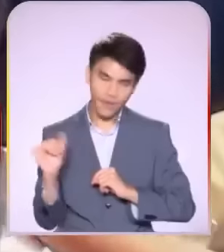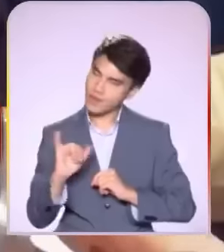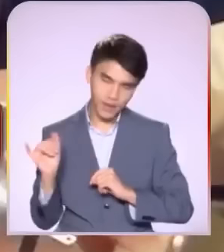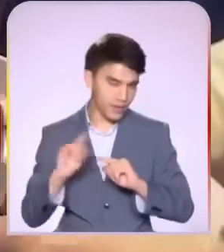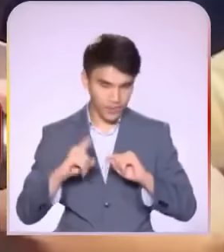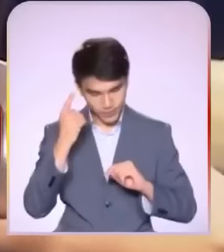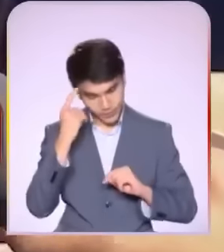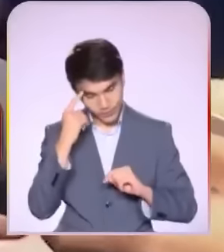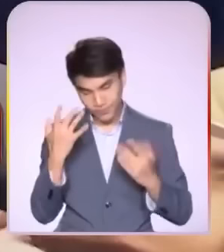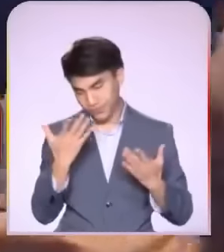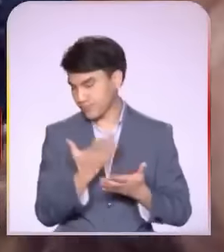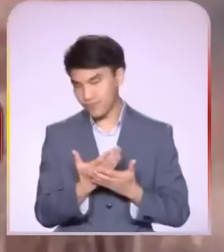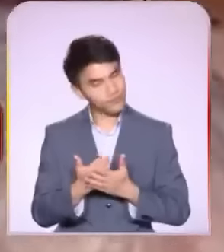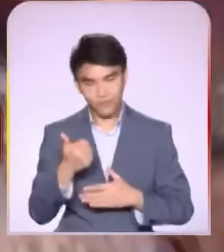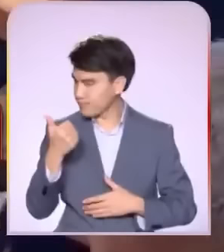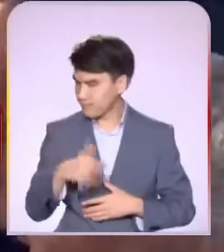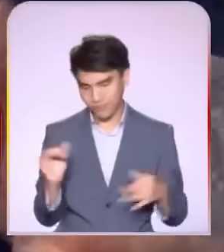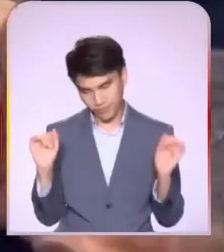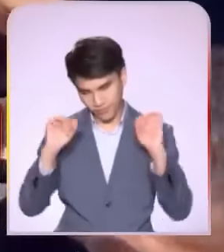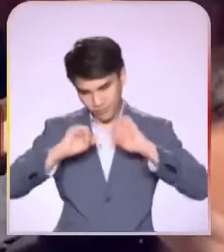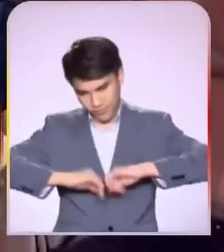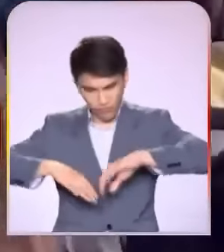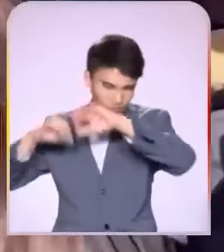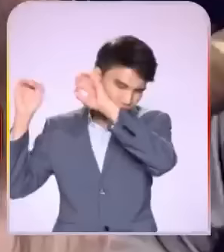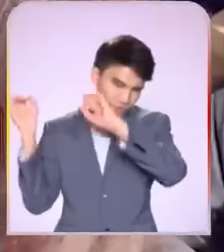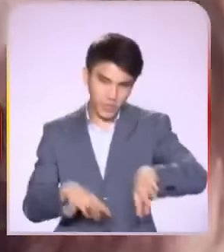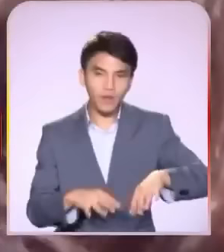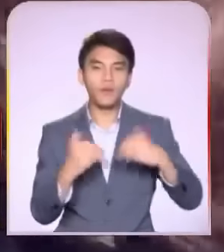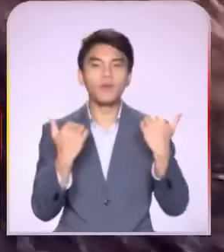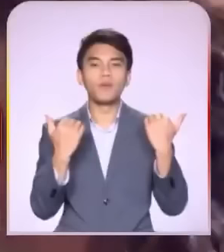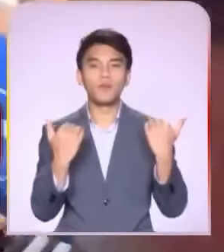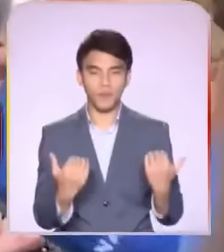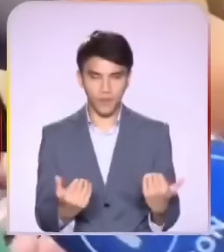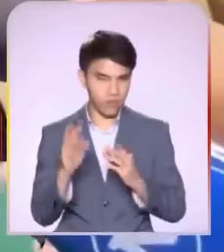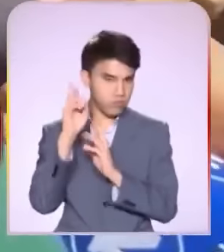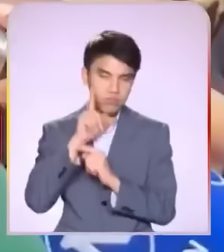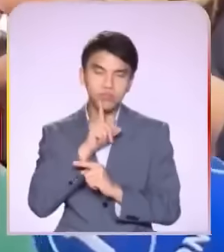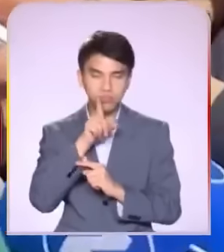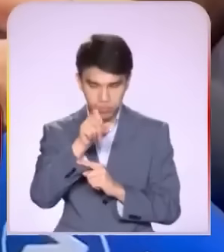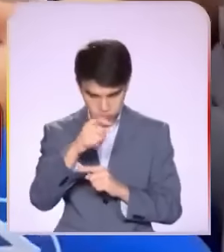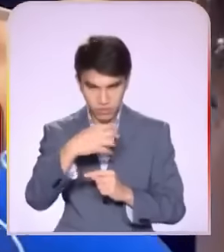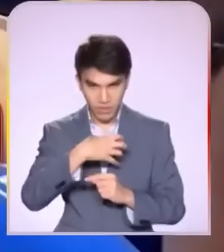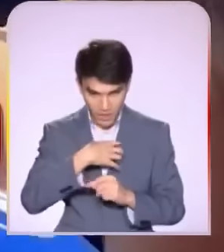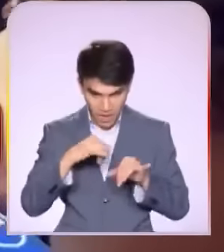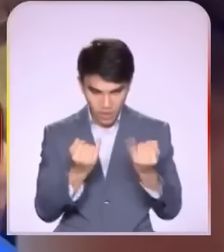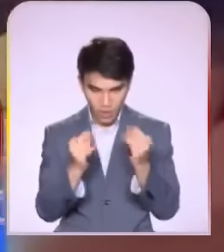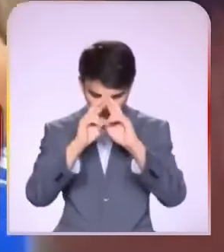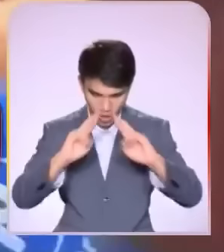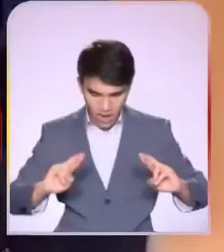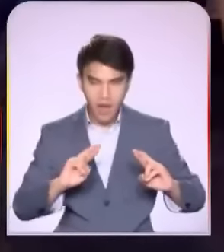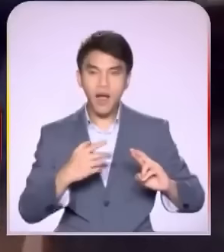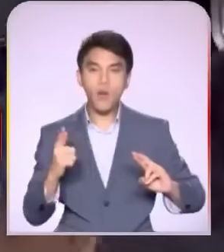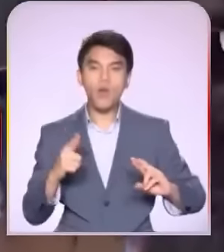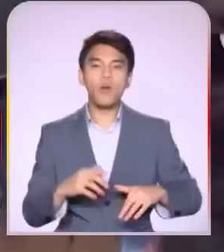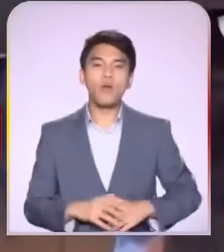ดแต่คาดว่าน่าจะไม่ได้เงินคืนเลยแหละก็เลยตัดสินใจทำอย่างนี้ไปทั้งนี้นะฮะเมื่อผู้สื่อข่าวถามว่าอยากให้เจ้าของร้านทองดังกล่าว